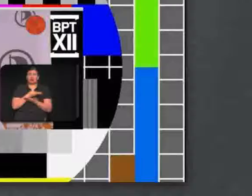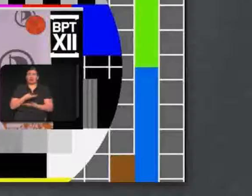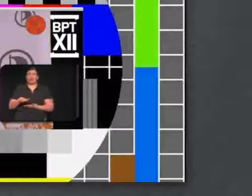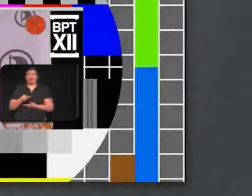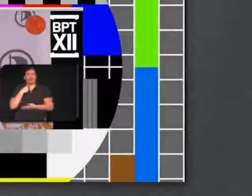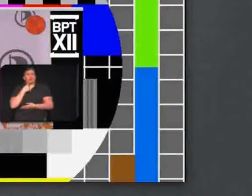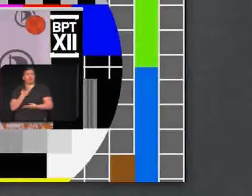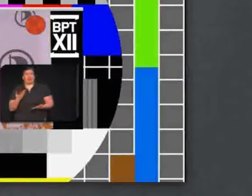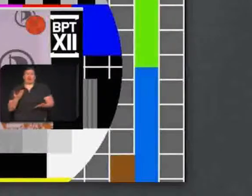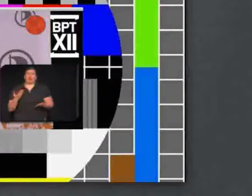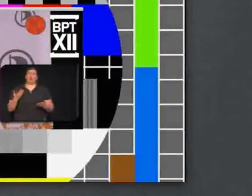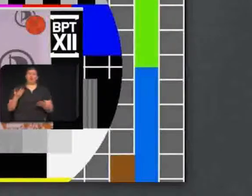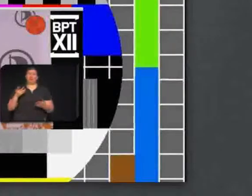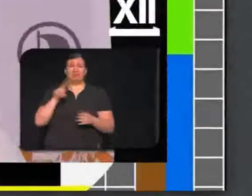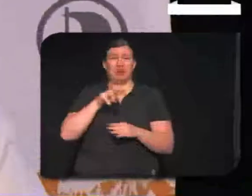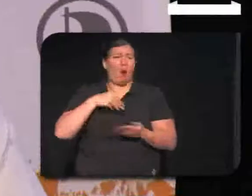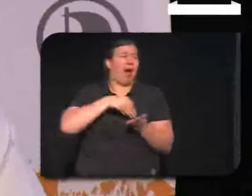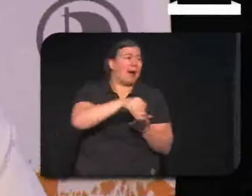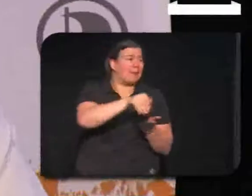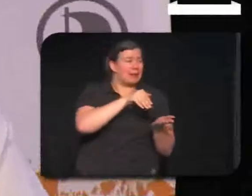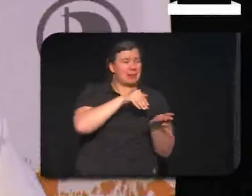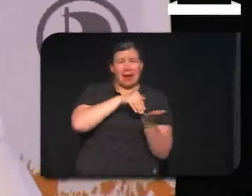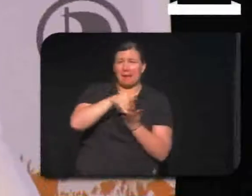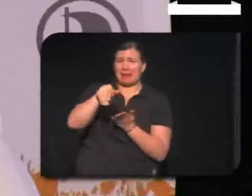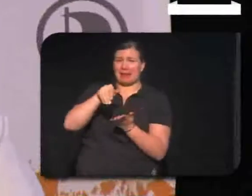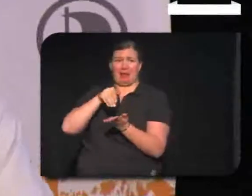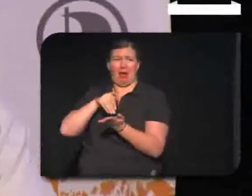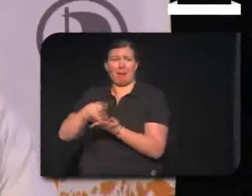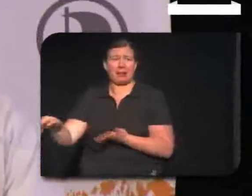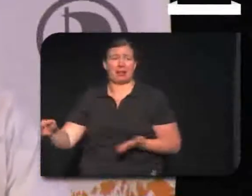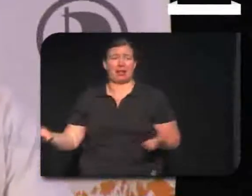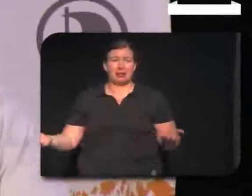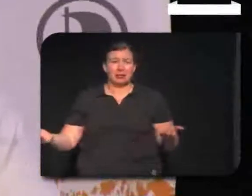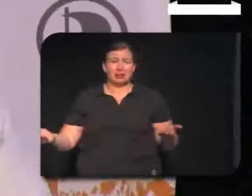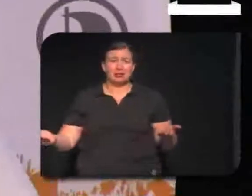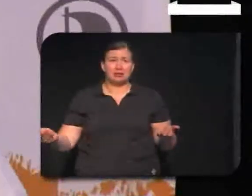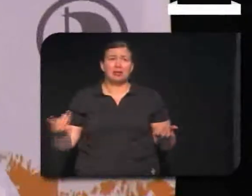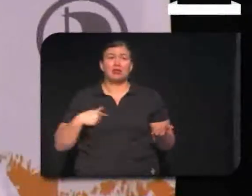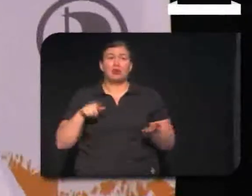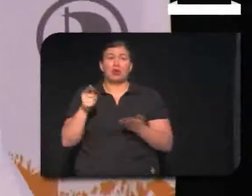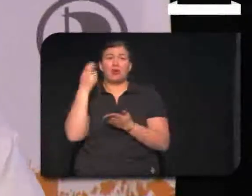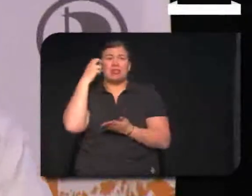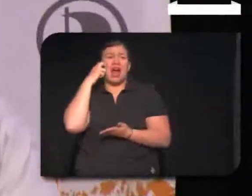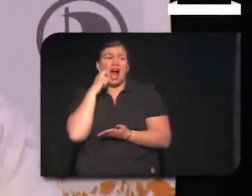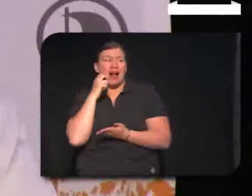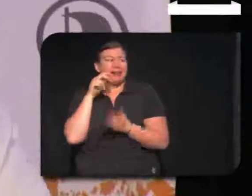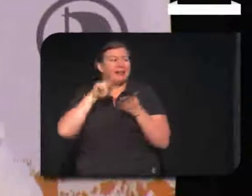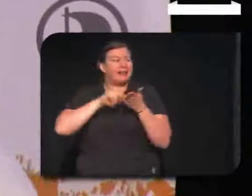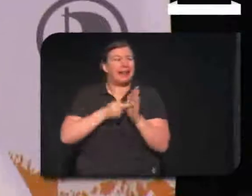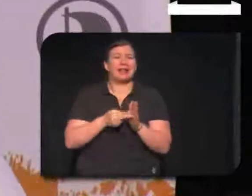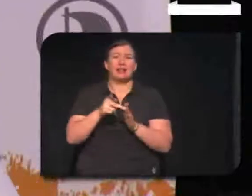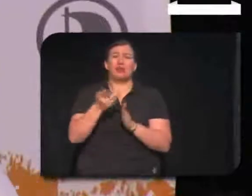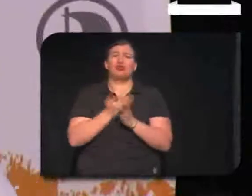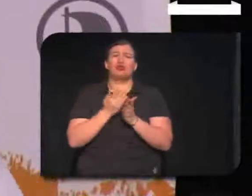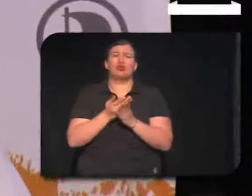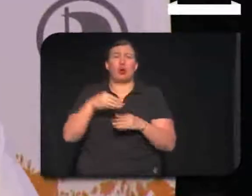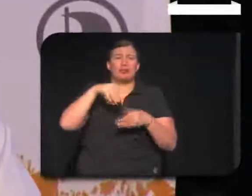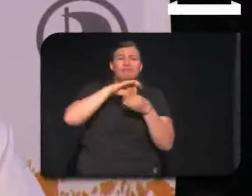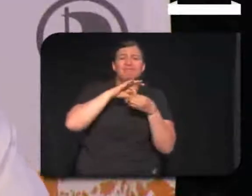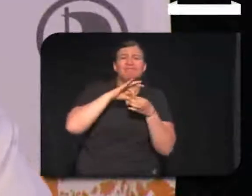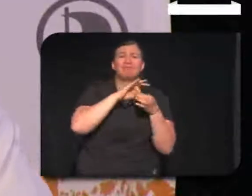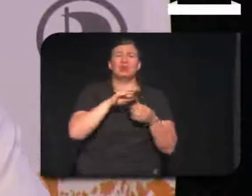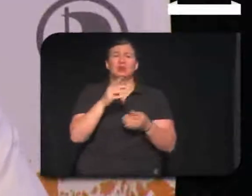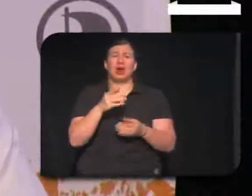abgelegt sondern auch die bereits vom Verfassungsgericht einkassierte alte Regelung noch unter hört hört rot grün